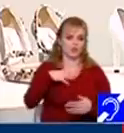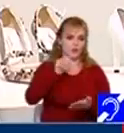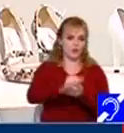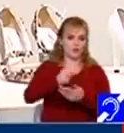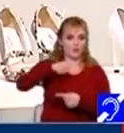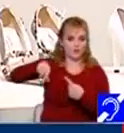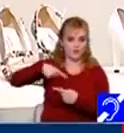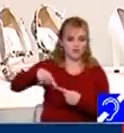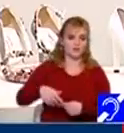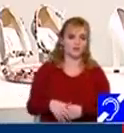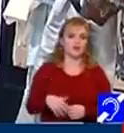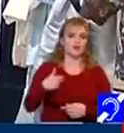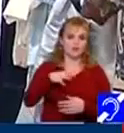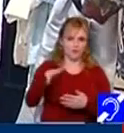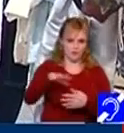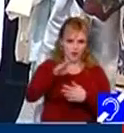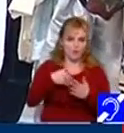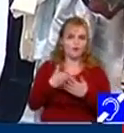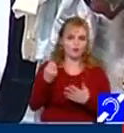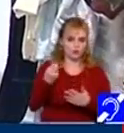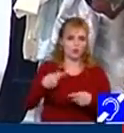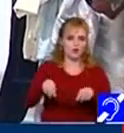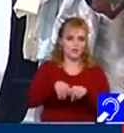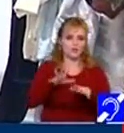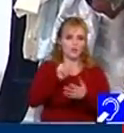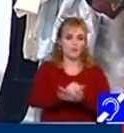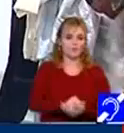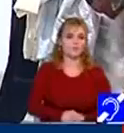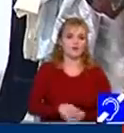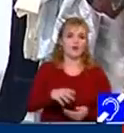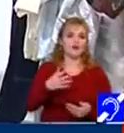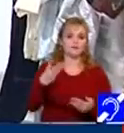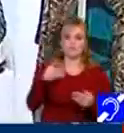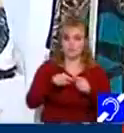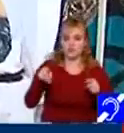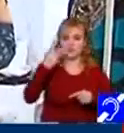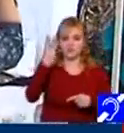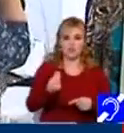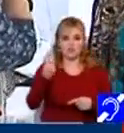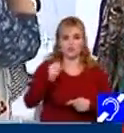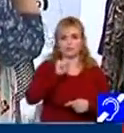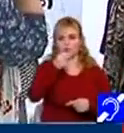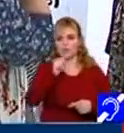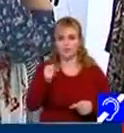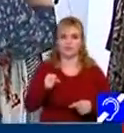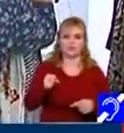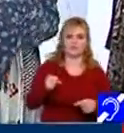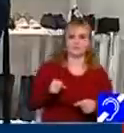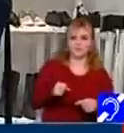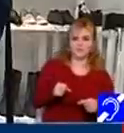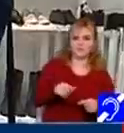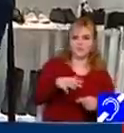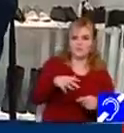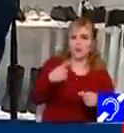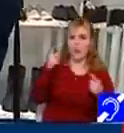act de caritate, că am mai făcut până acum. Timp de 3 zile, evenimentul a reunit femei de afaceri, artiste, jurnaliste și modele care au pus la